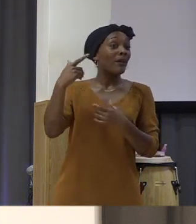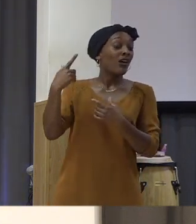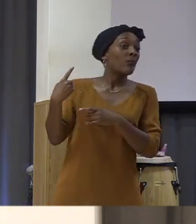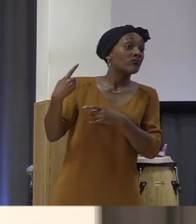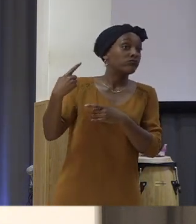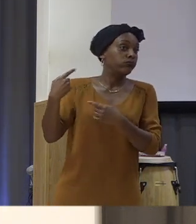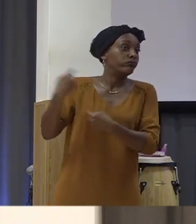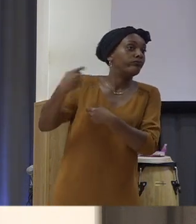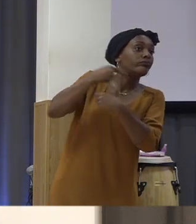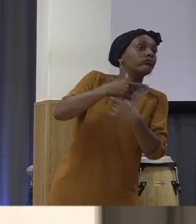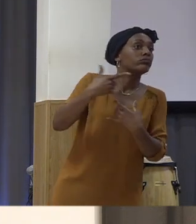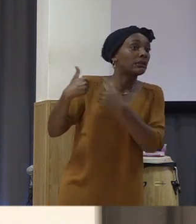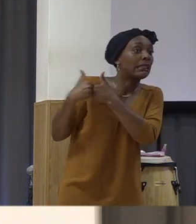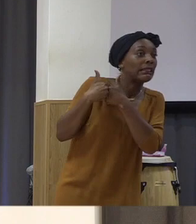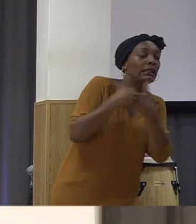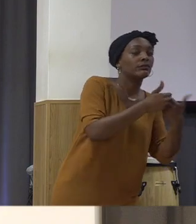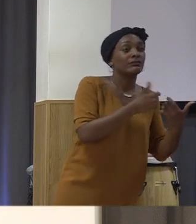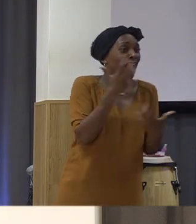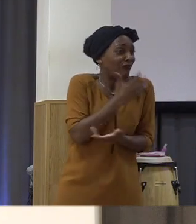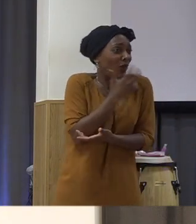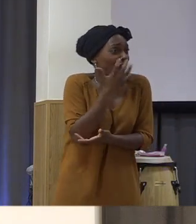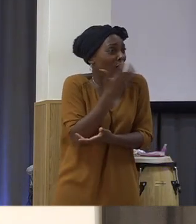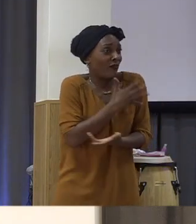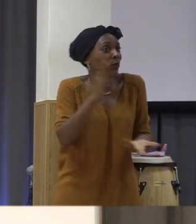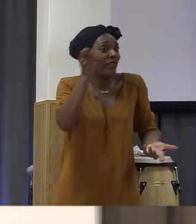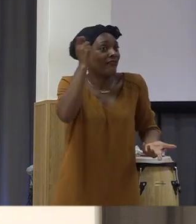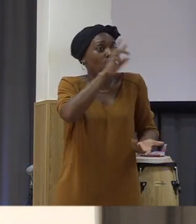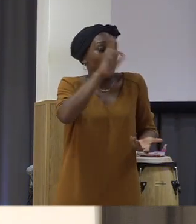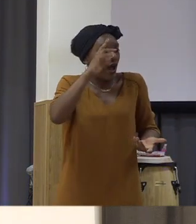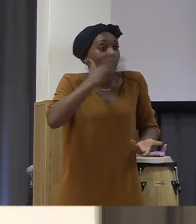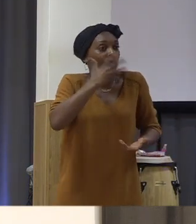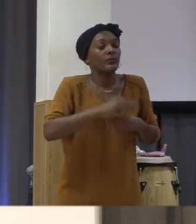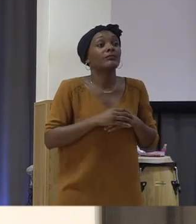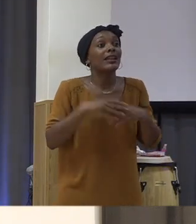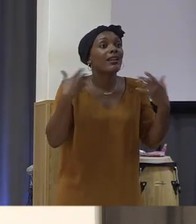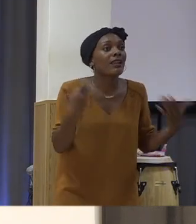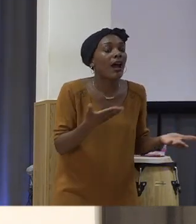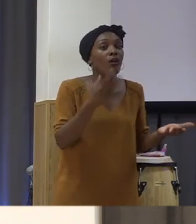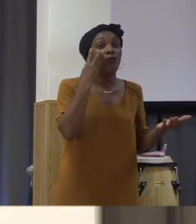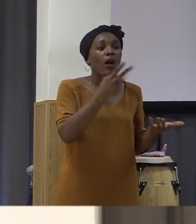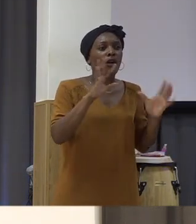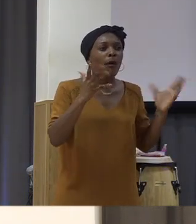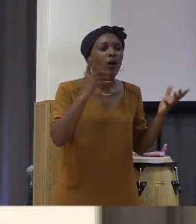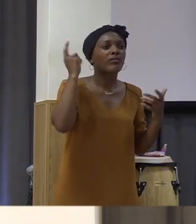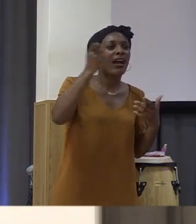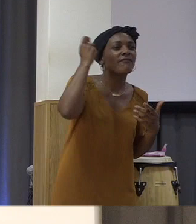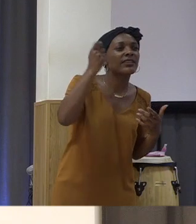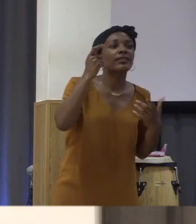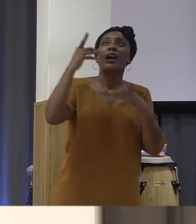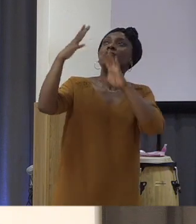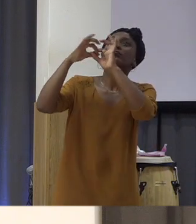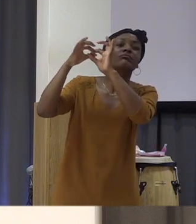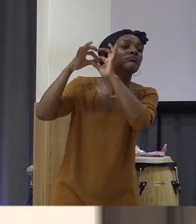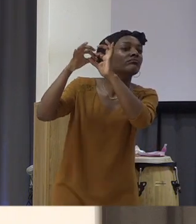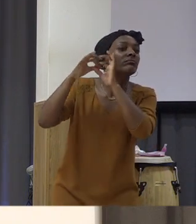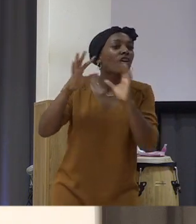Quelque chose de terrible. Et là, on s'aperçoit quel est le véritable attachement de David à Dieu, et on s'aperçoit